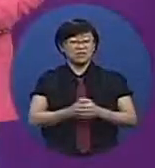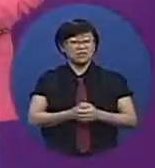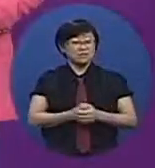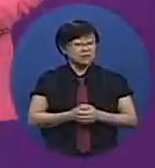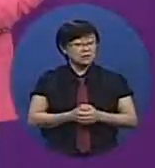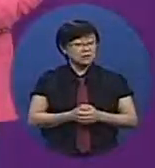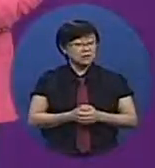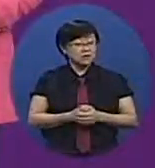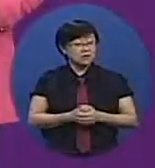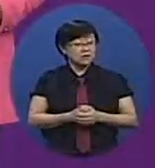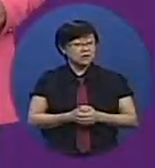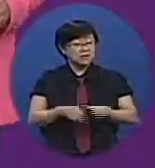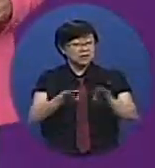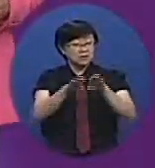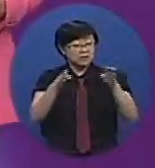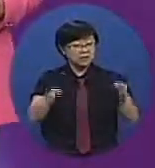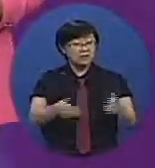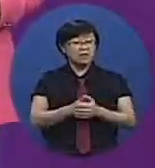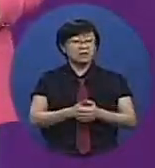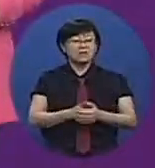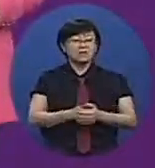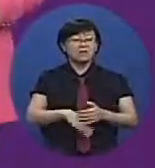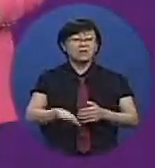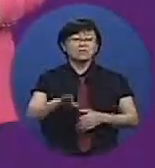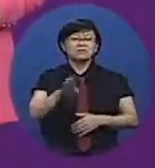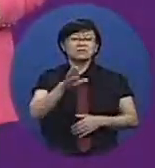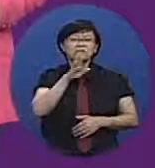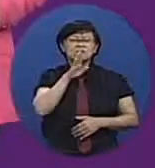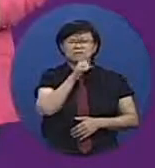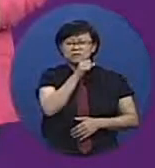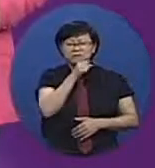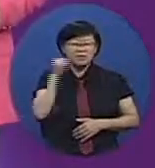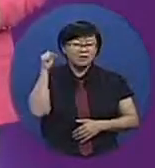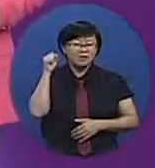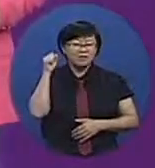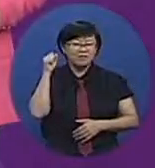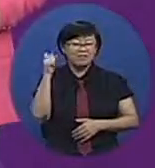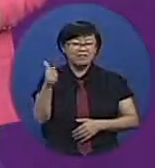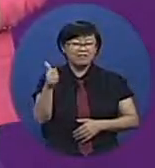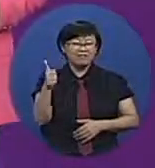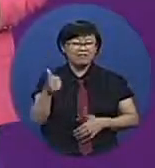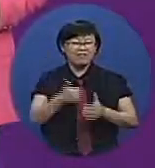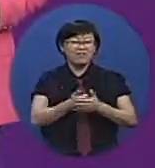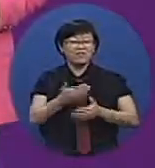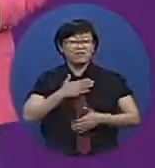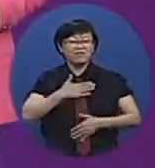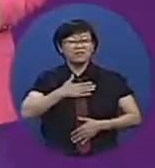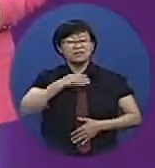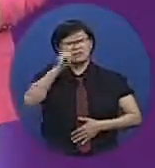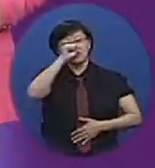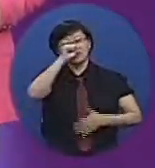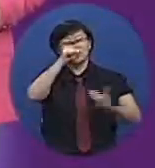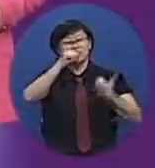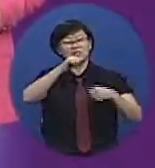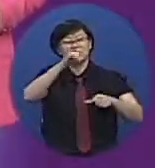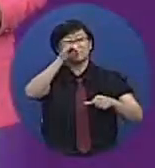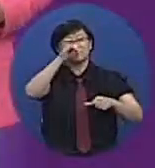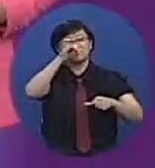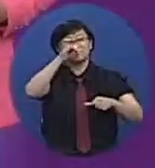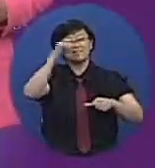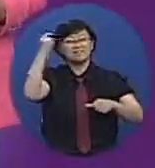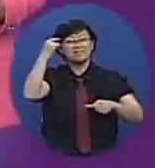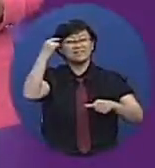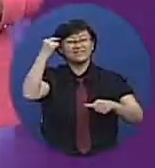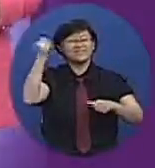뒤 테이블 두 개를 놓고 먹은 뒤 어떻게 오지든지 내가 오메 나한테도 이런 좋은 자식이 있구나 아이고, 내가 목표하는